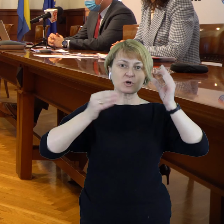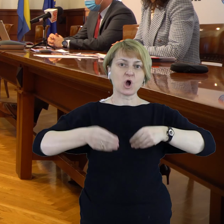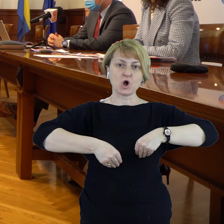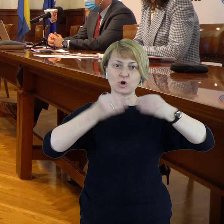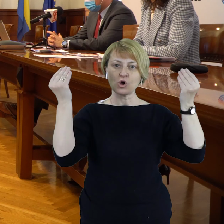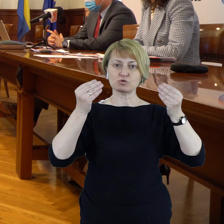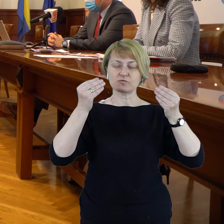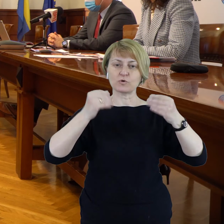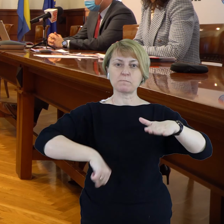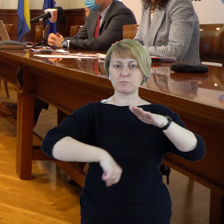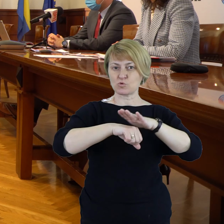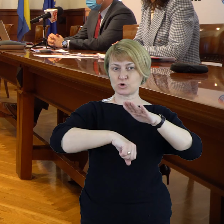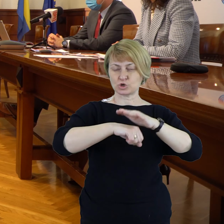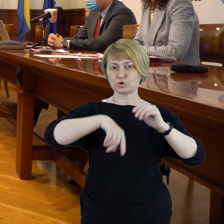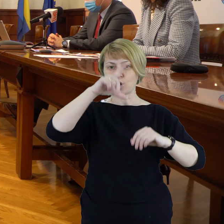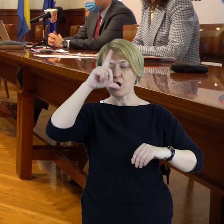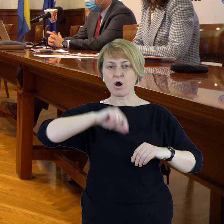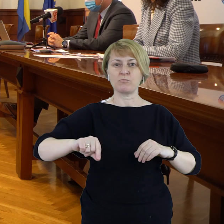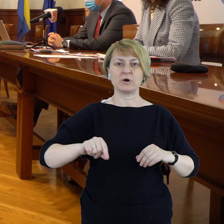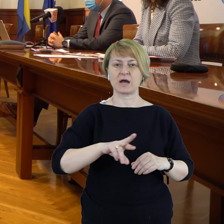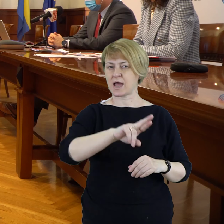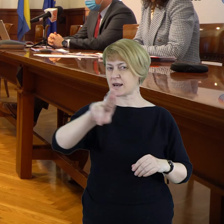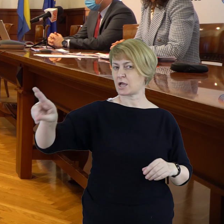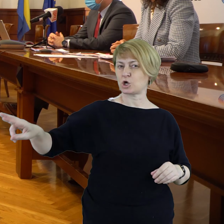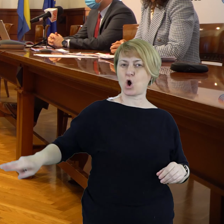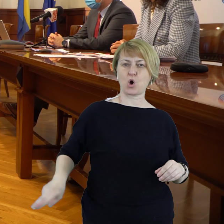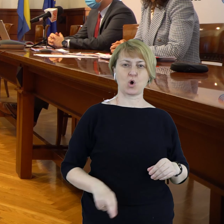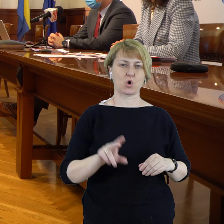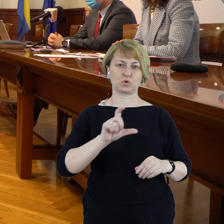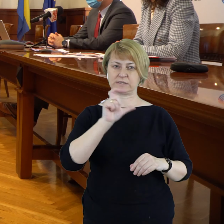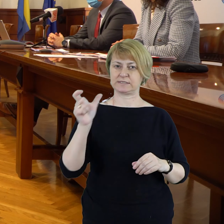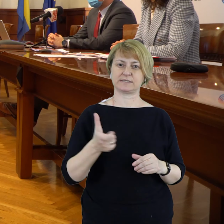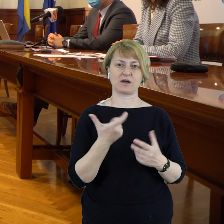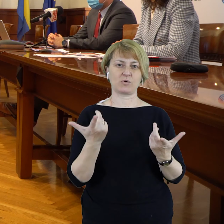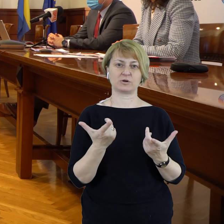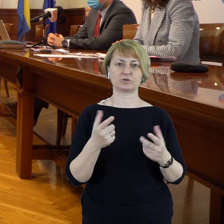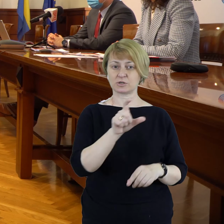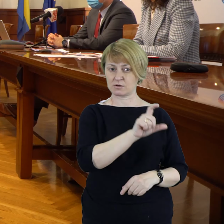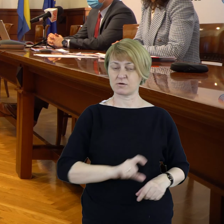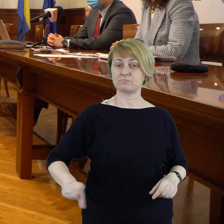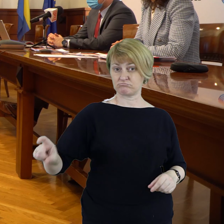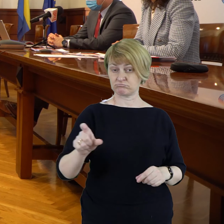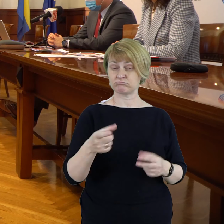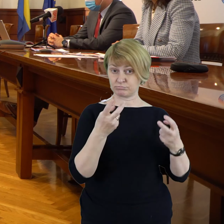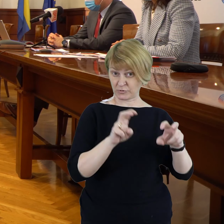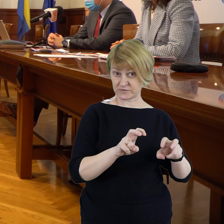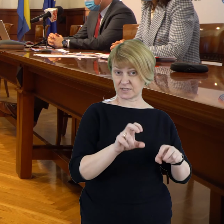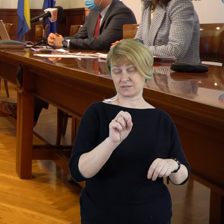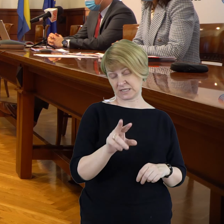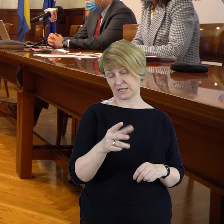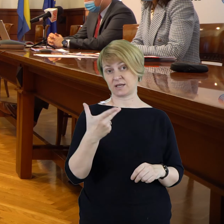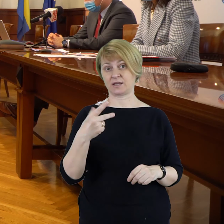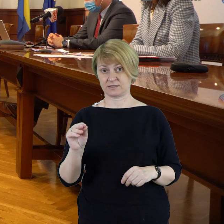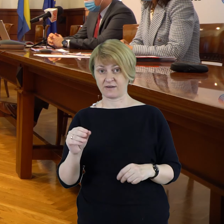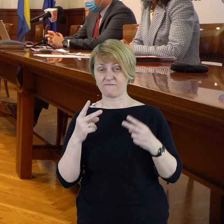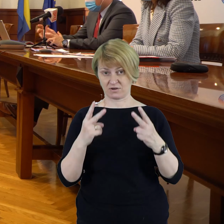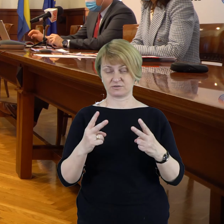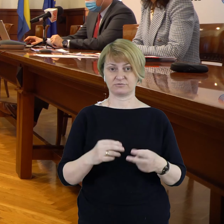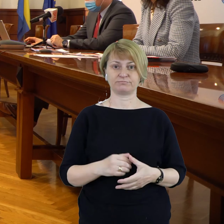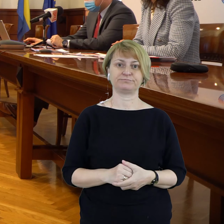że rozwój opolskiej piłki nożnej całej w wymiarze regionalnym zależy od tego, czy ten obiekt powstanie, czy nie.